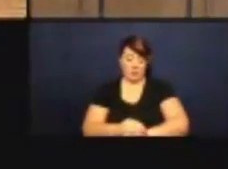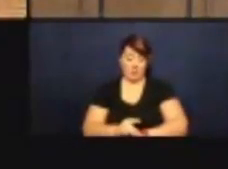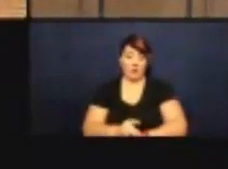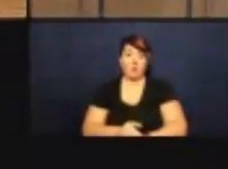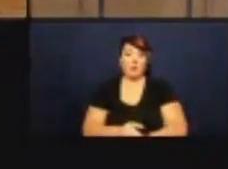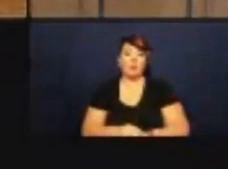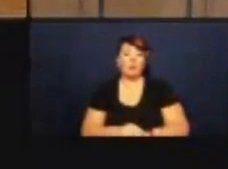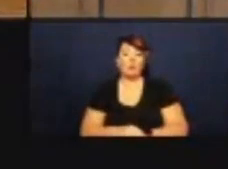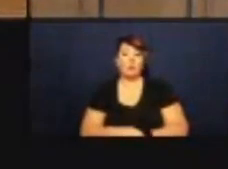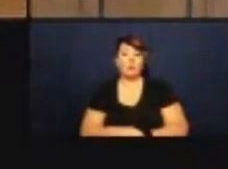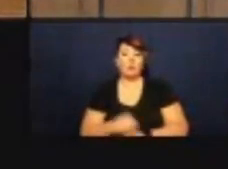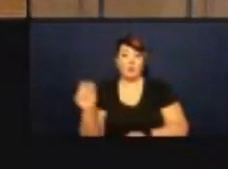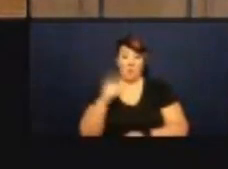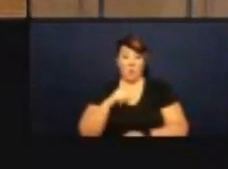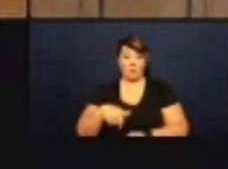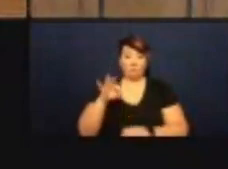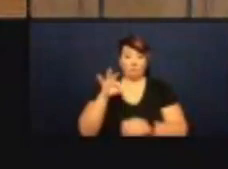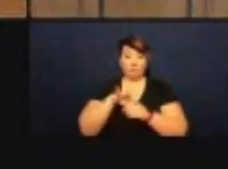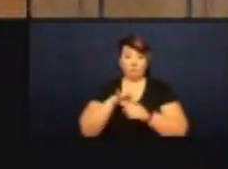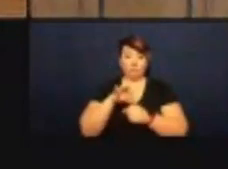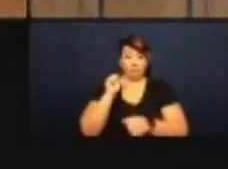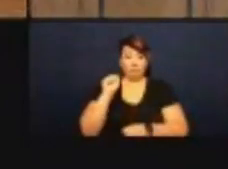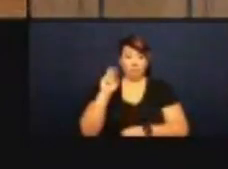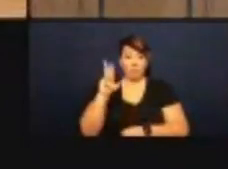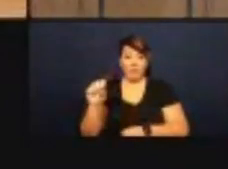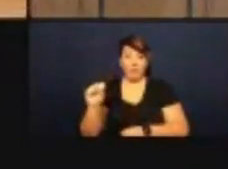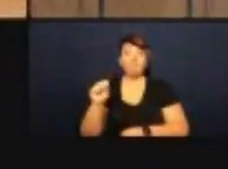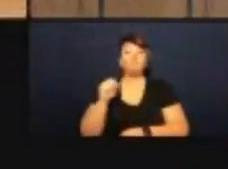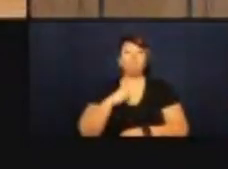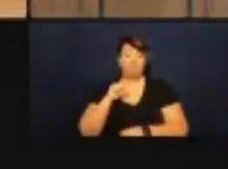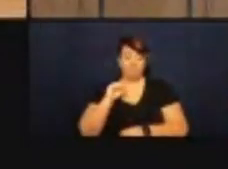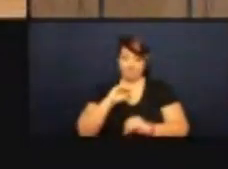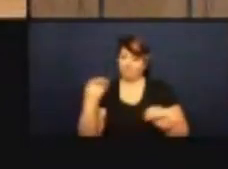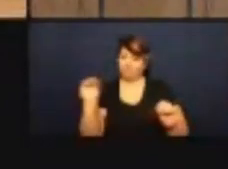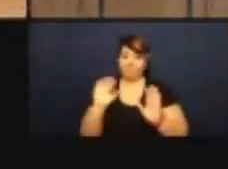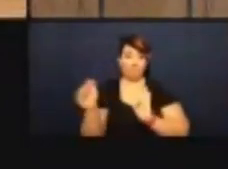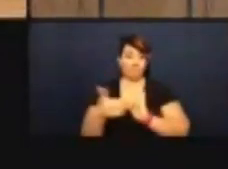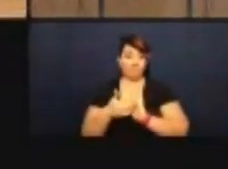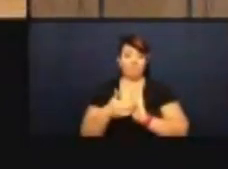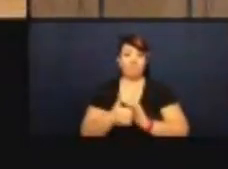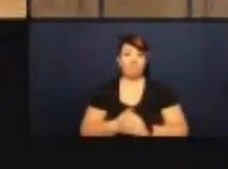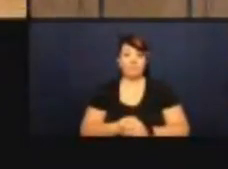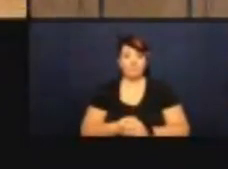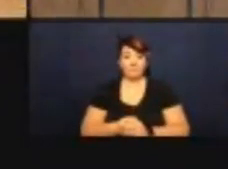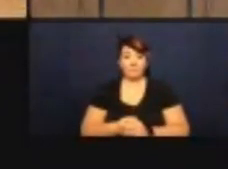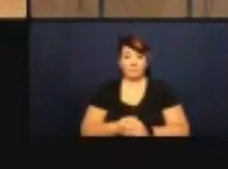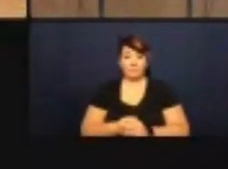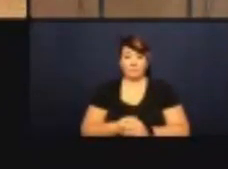Marshall, wote wanaunga mkono tafadhali inueni mkono, kila mtu amepitisha. Asanteni sana.